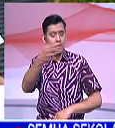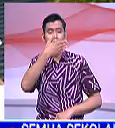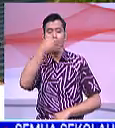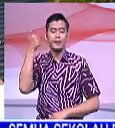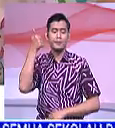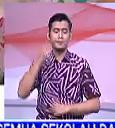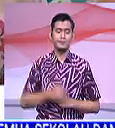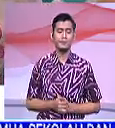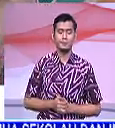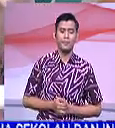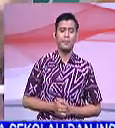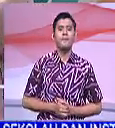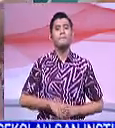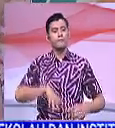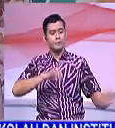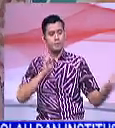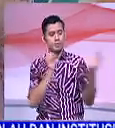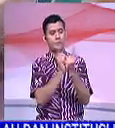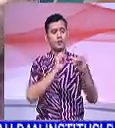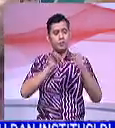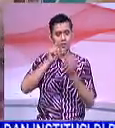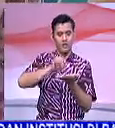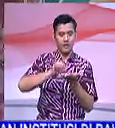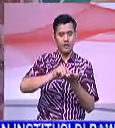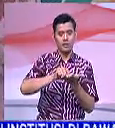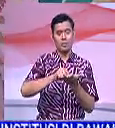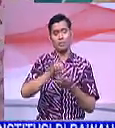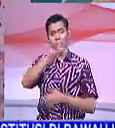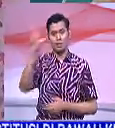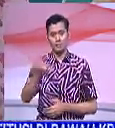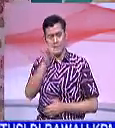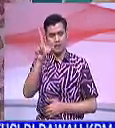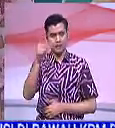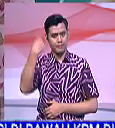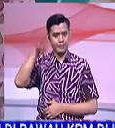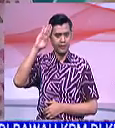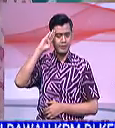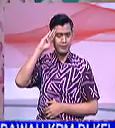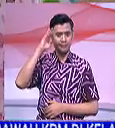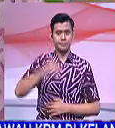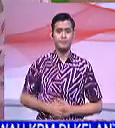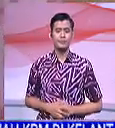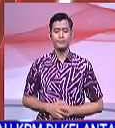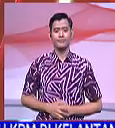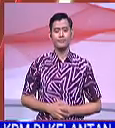lebih baik beliau ditemui arti m di perbadanan perpustakaan awam Negeri Perlis